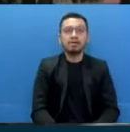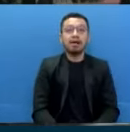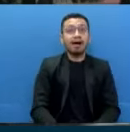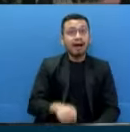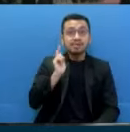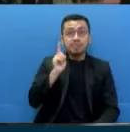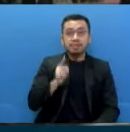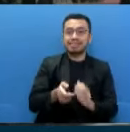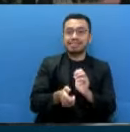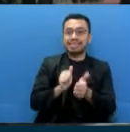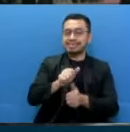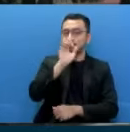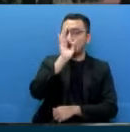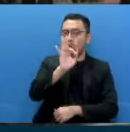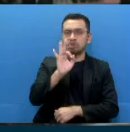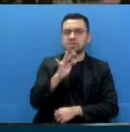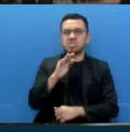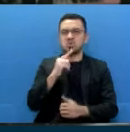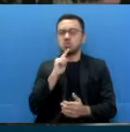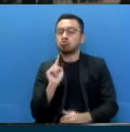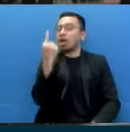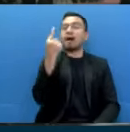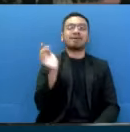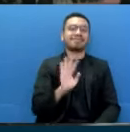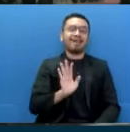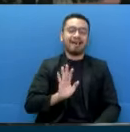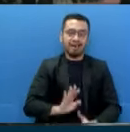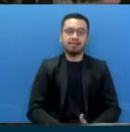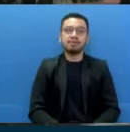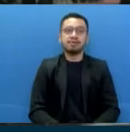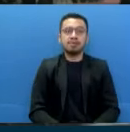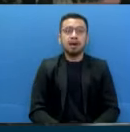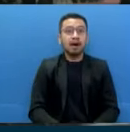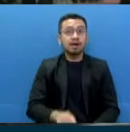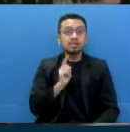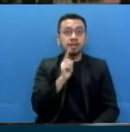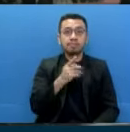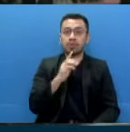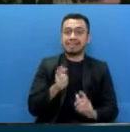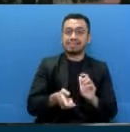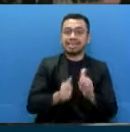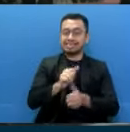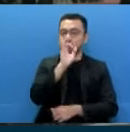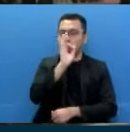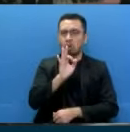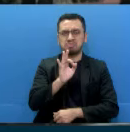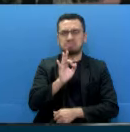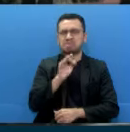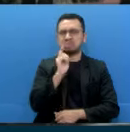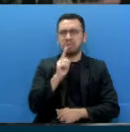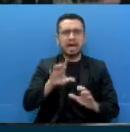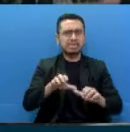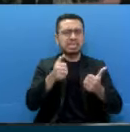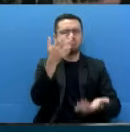sebagai metode andalan mengingat ada hal-hal kontroversial yang terkait dengan metode ini ya metode ini misalnya ambigu dari